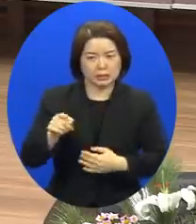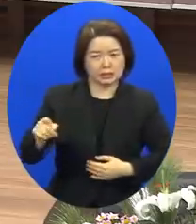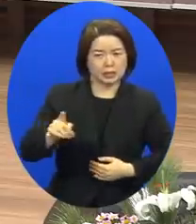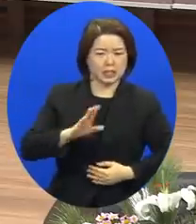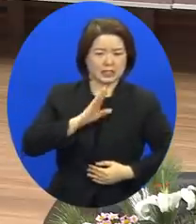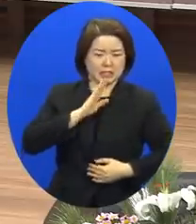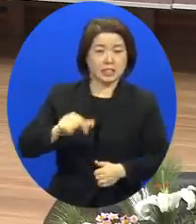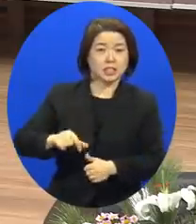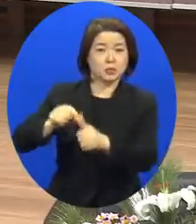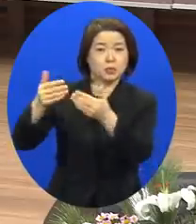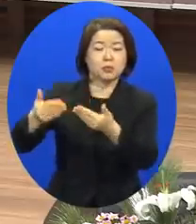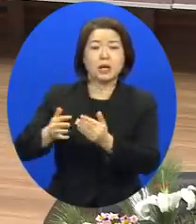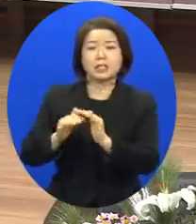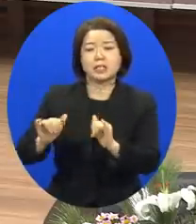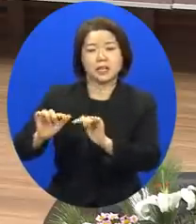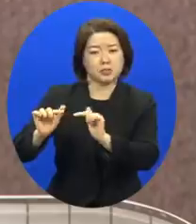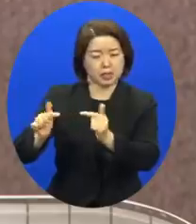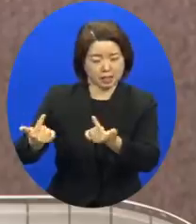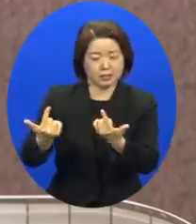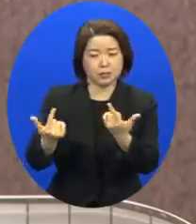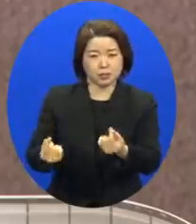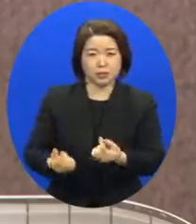구원을 받은 사람이 아닙니다